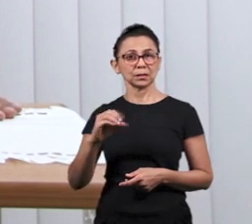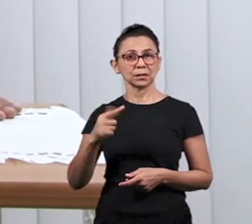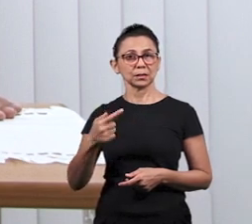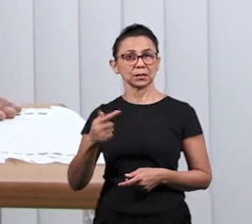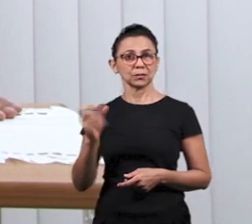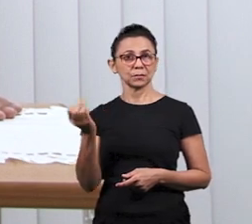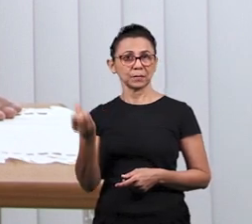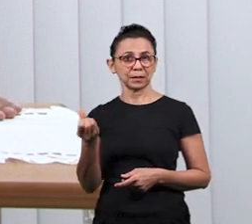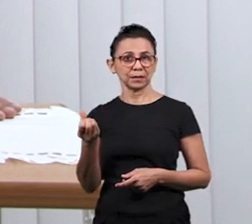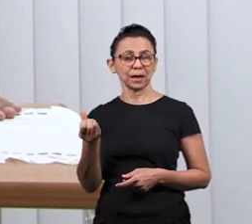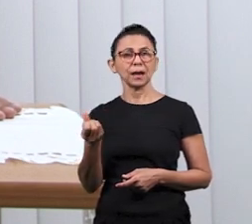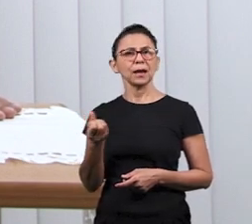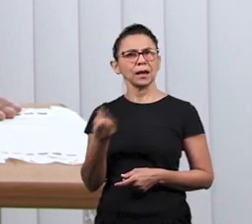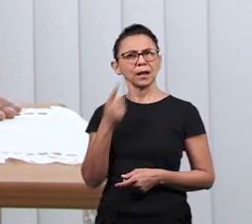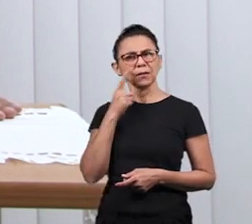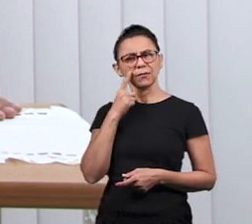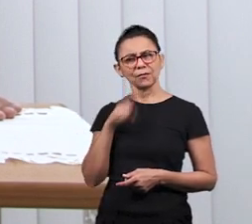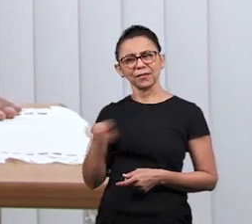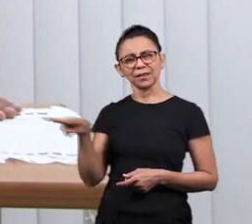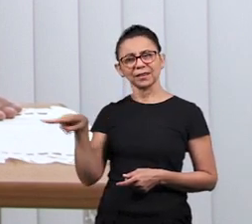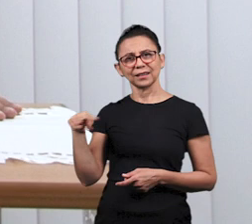который бразильцы могут